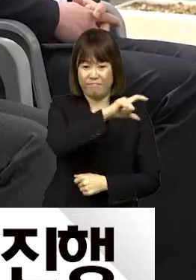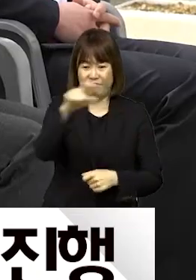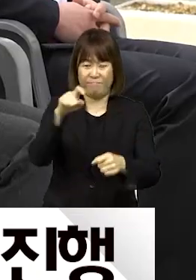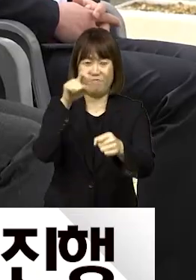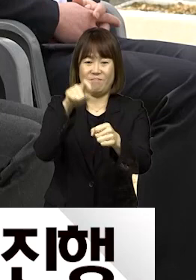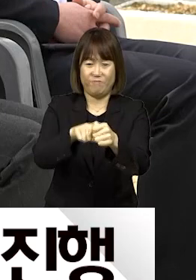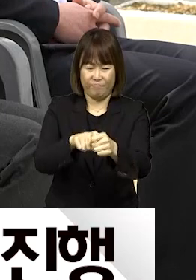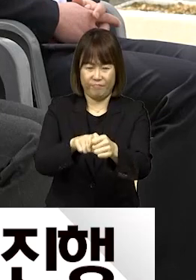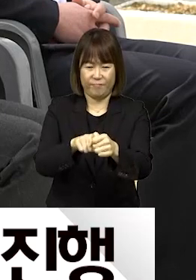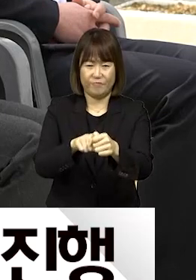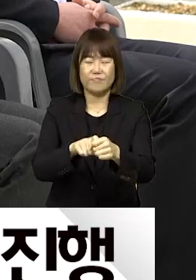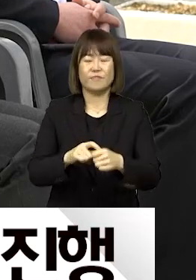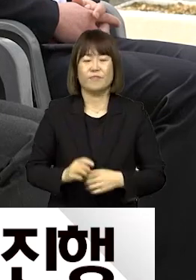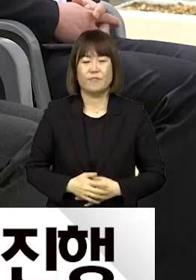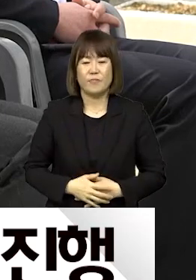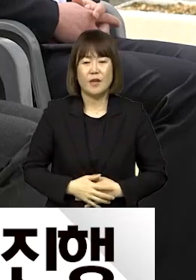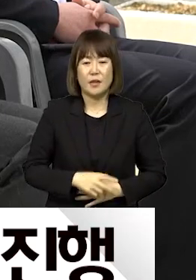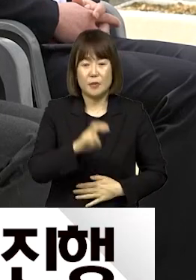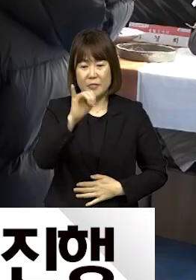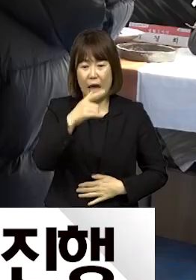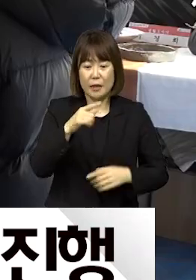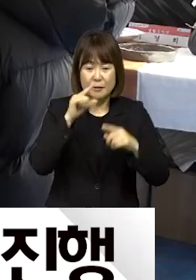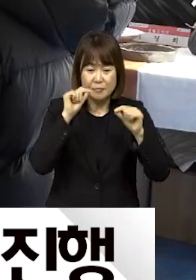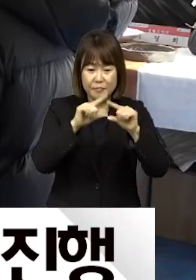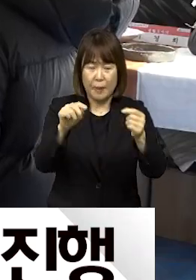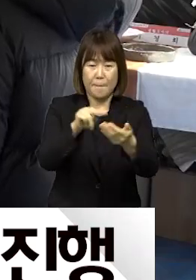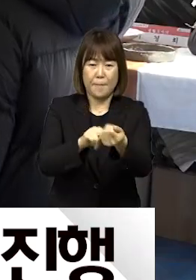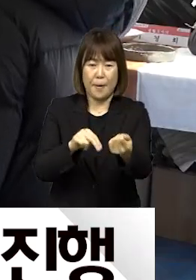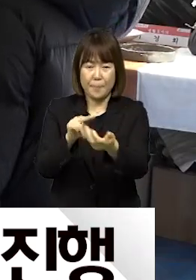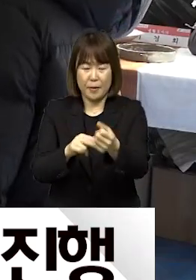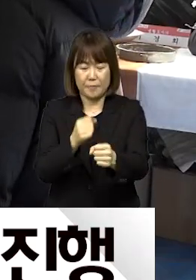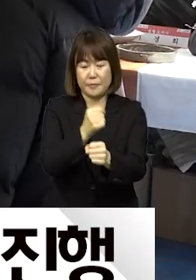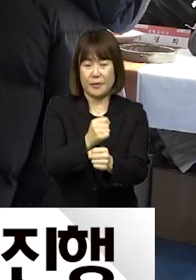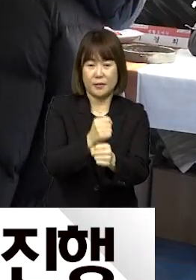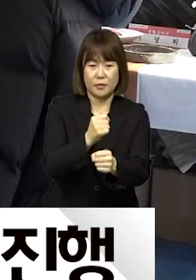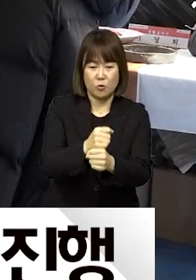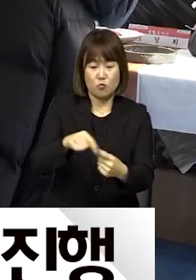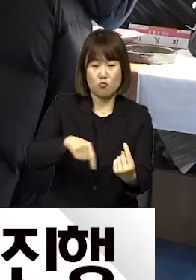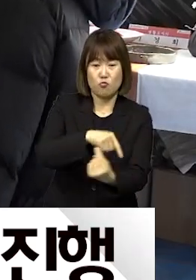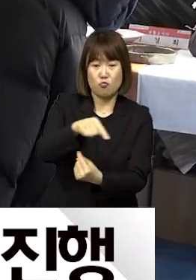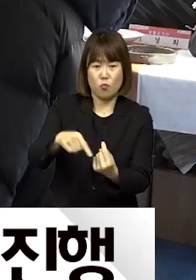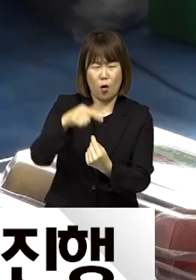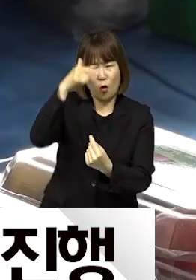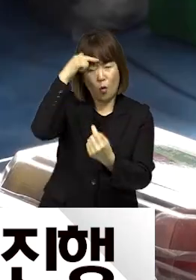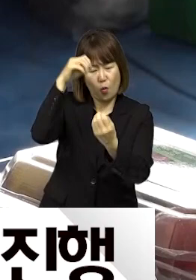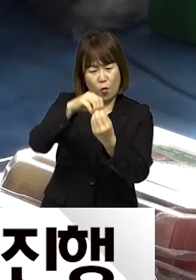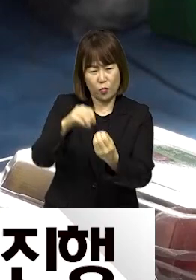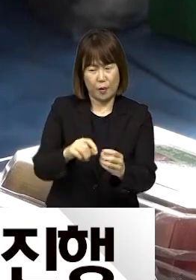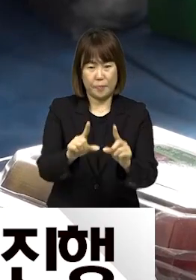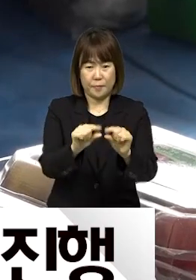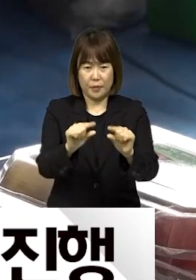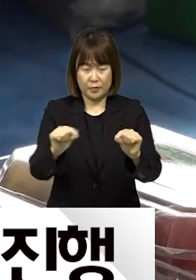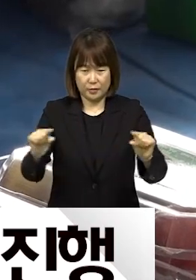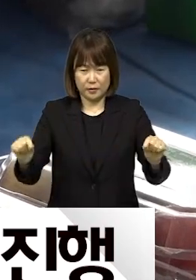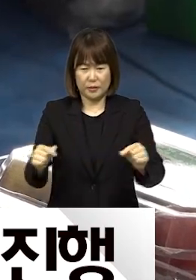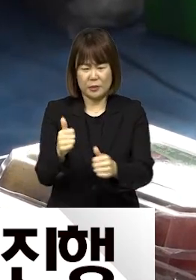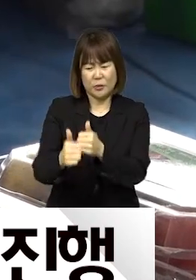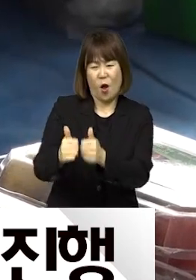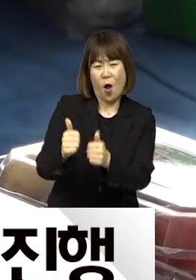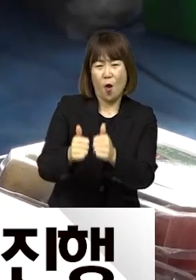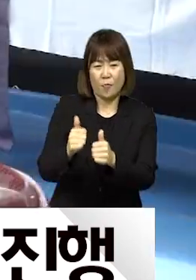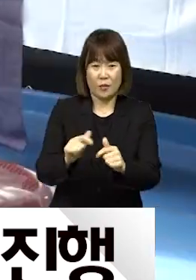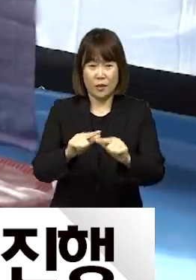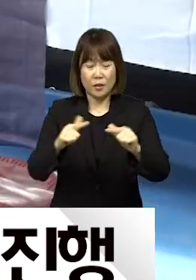싶다 머무르고 싶다라는 부제로 미나리 시식 및 판매 농산물 로컬푸드 판매장 운영 향토